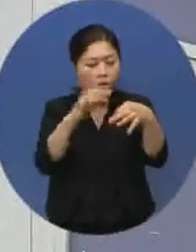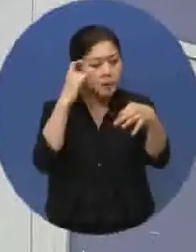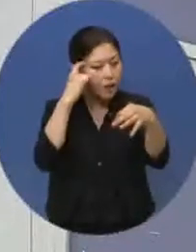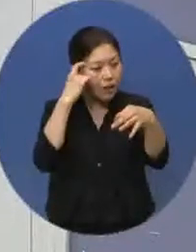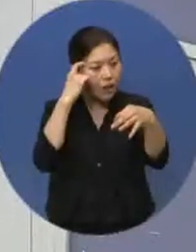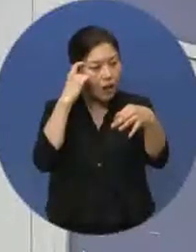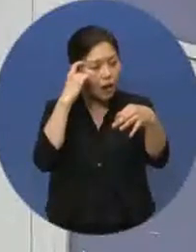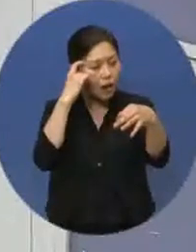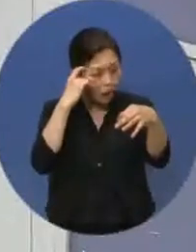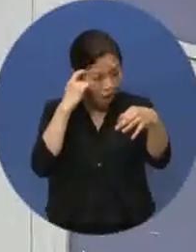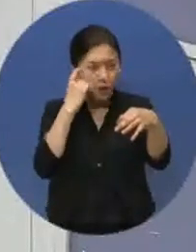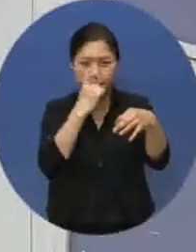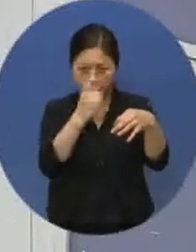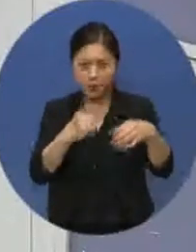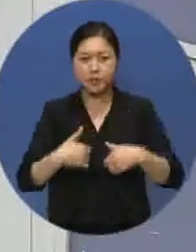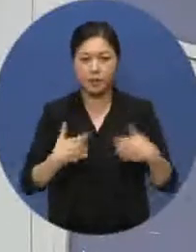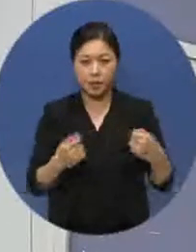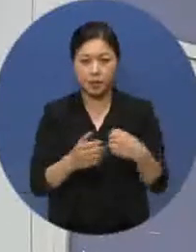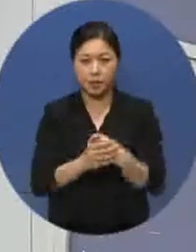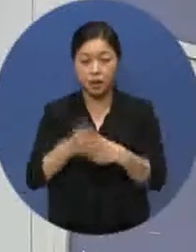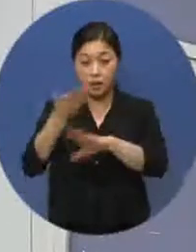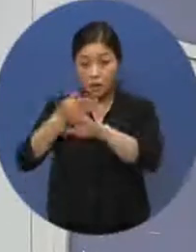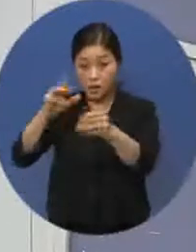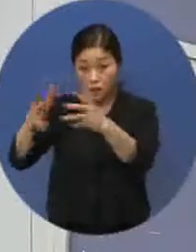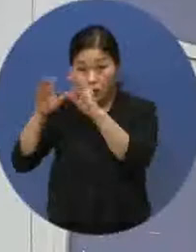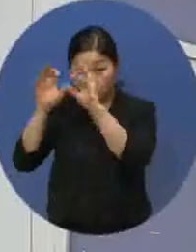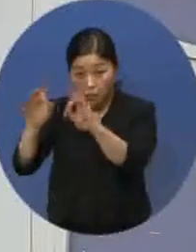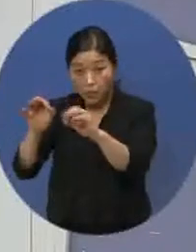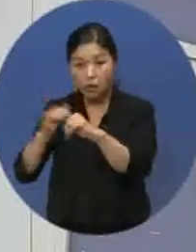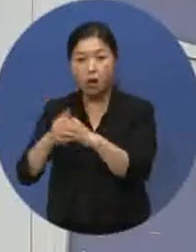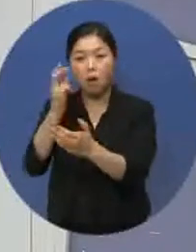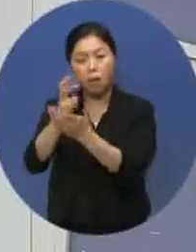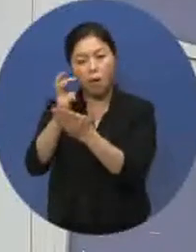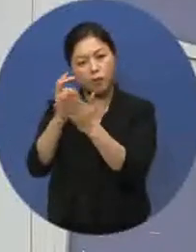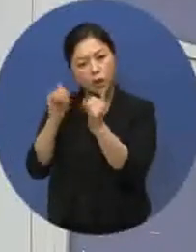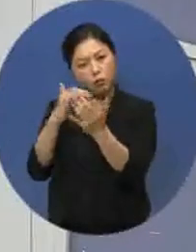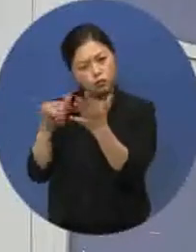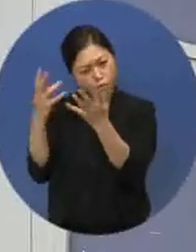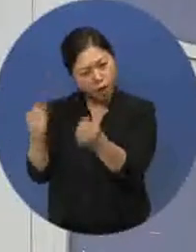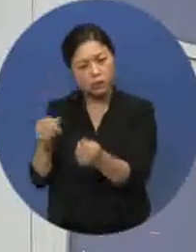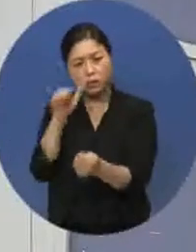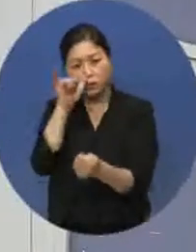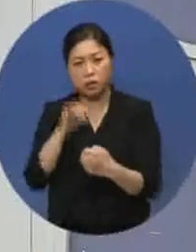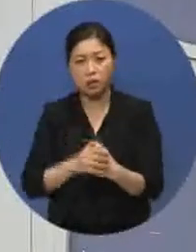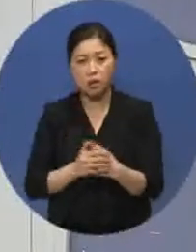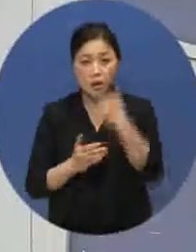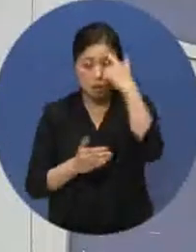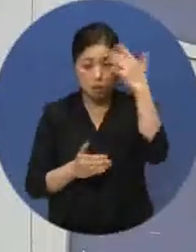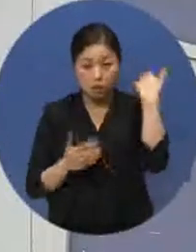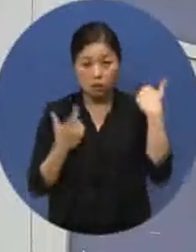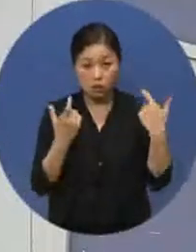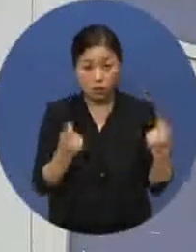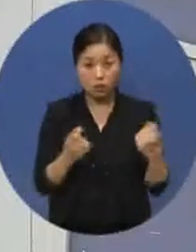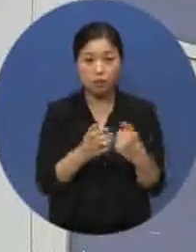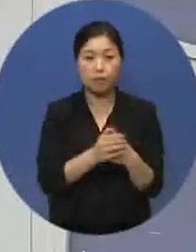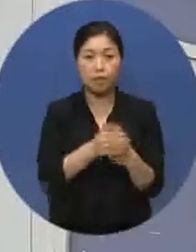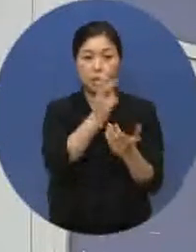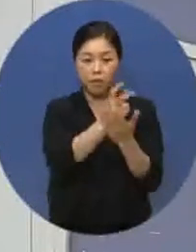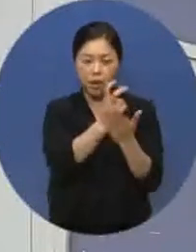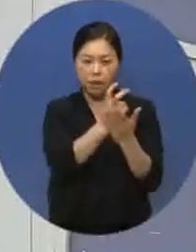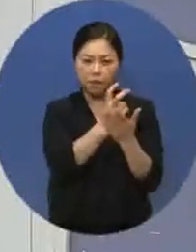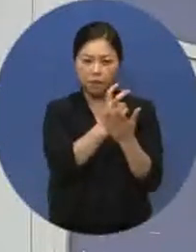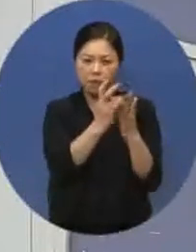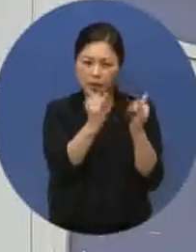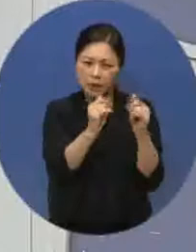저는 실제로 외국 의회를 보면 우리보다 훨씬 법조인의 비율이 높습니다. 이 과거처럼 법조인들이 정말